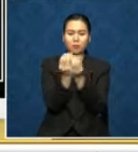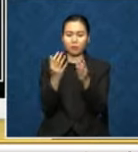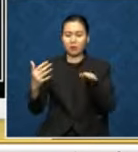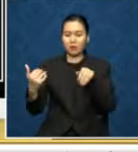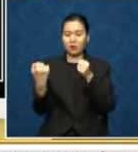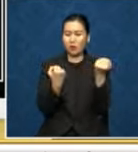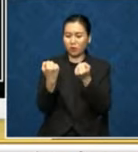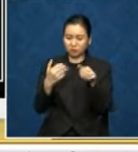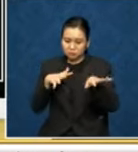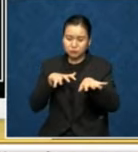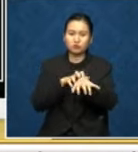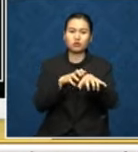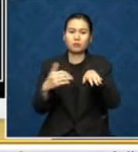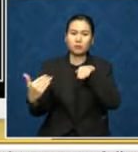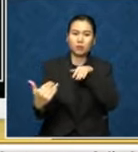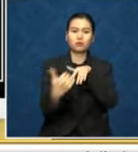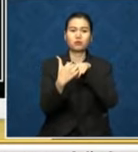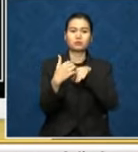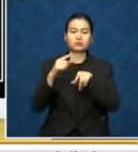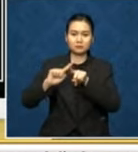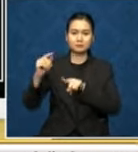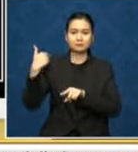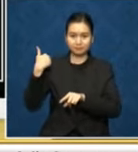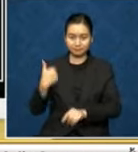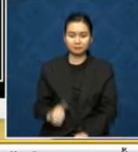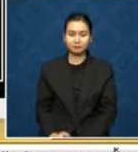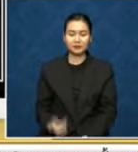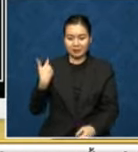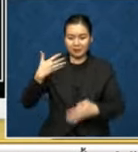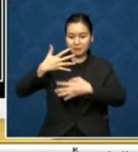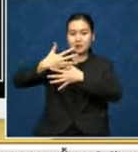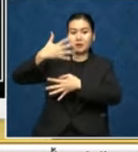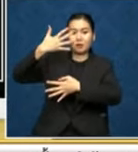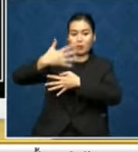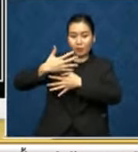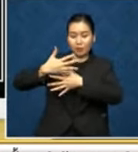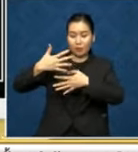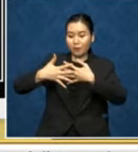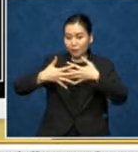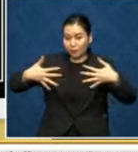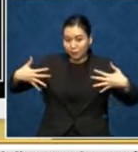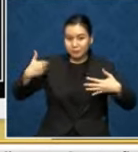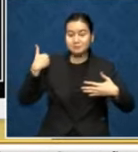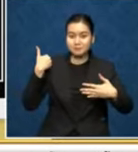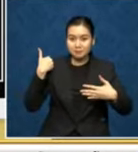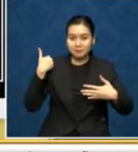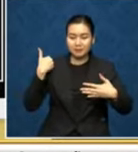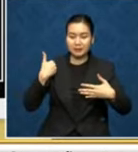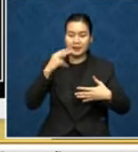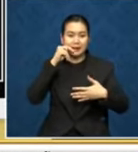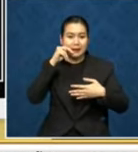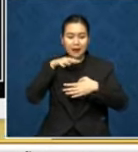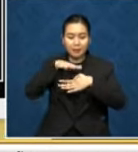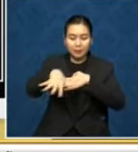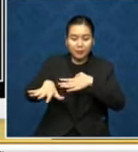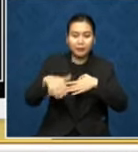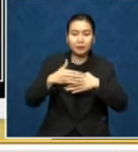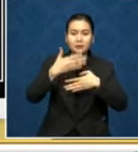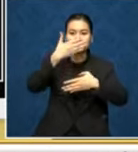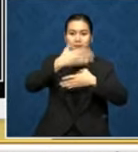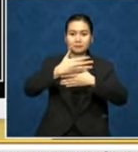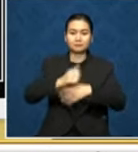รับเป็นรายวันเลยครับท่านประธานแล้วก็รวมถึงรั้วกั้นกันตกครับคลองระบายน้ำบริเวณทางเท้าหน้าชุมชนเคหสถานเจริญชัย